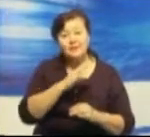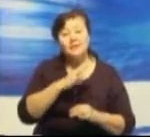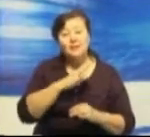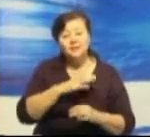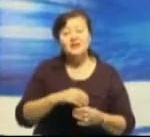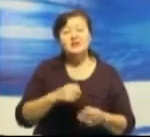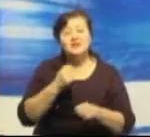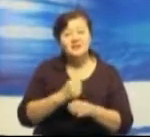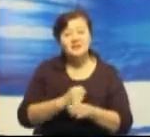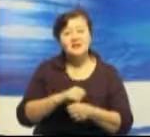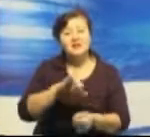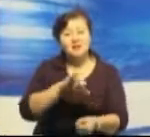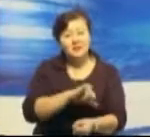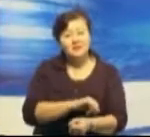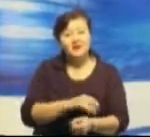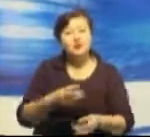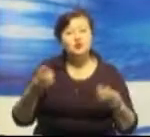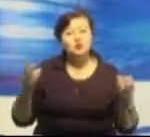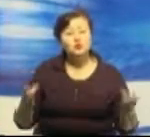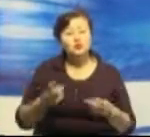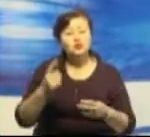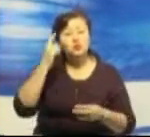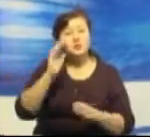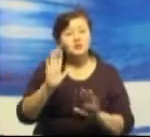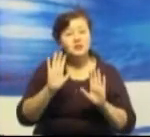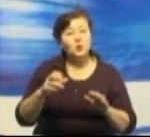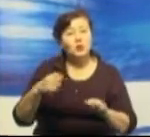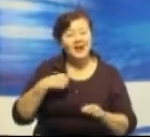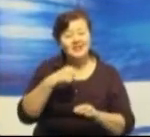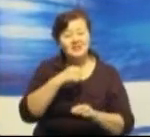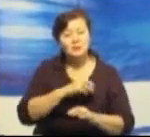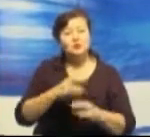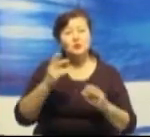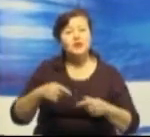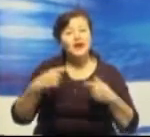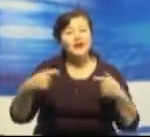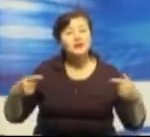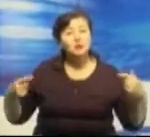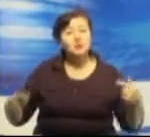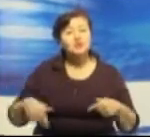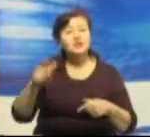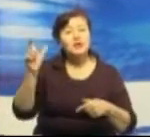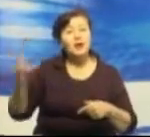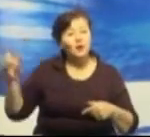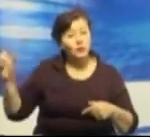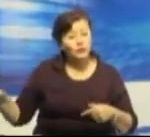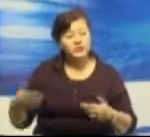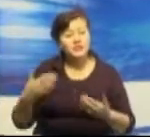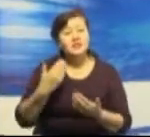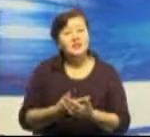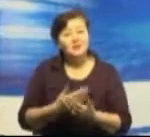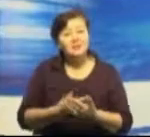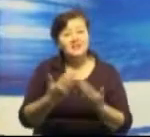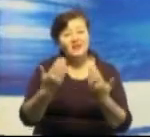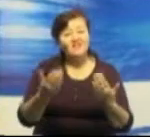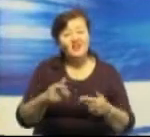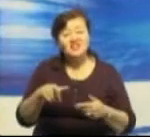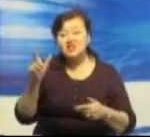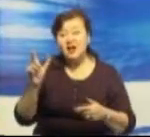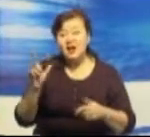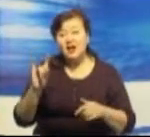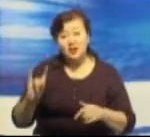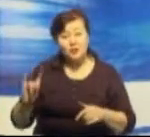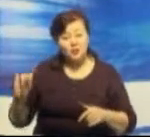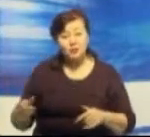необходимо думать не только о себе, но и об окружающих. Потому что если ваш ребенок не получает вакцину, то есть у